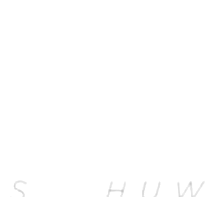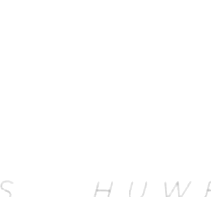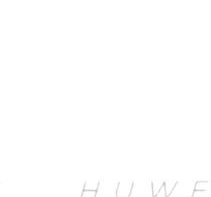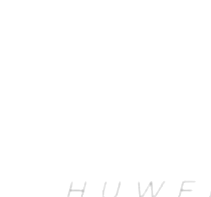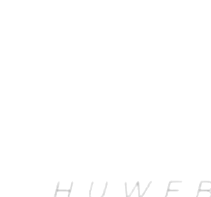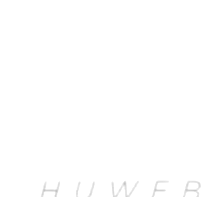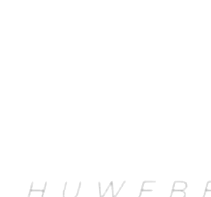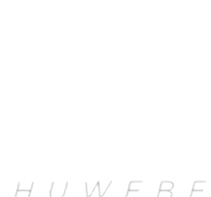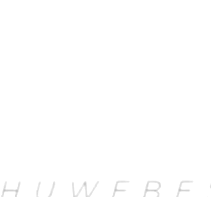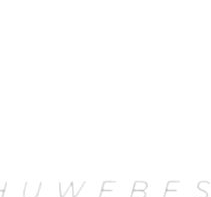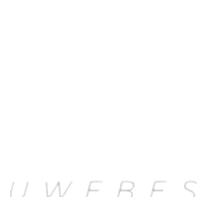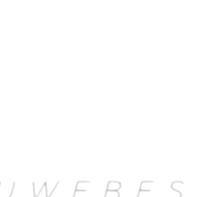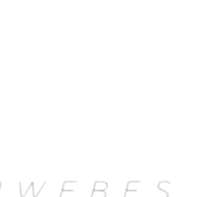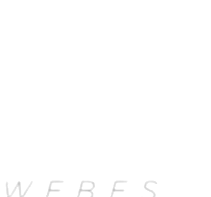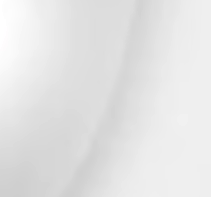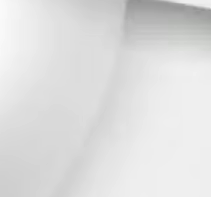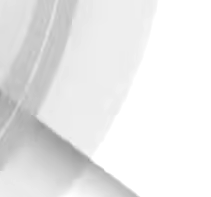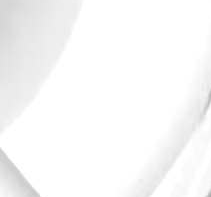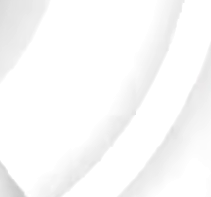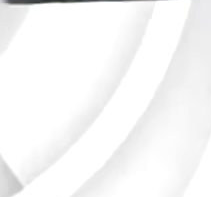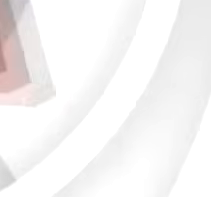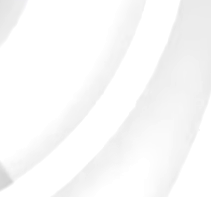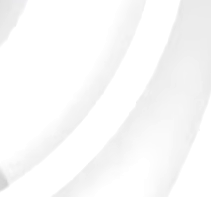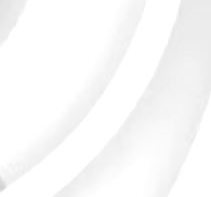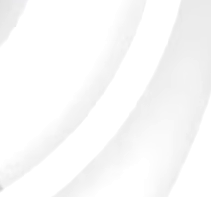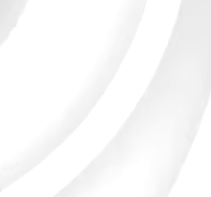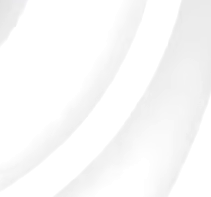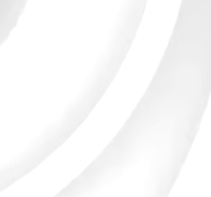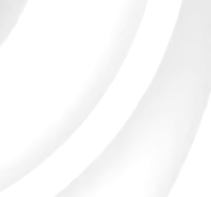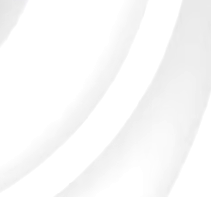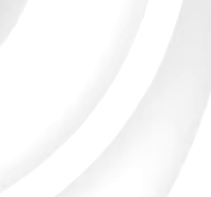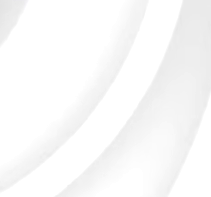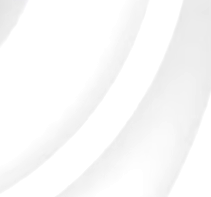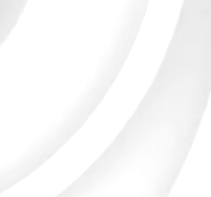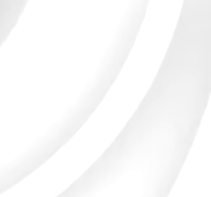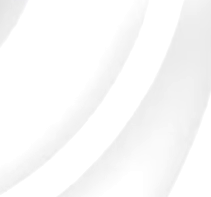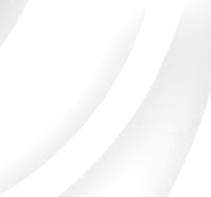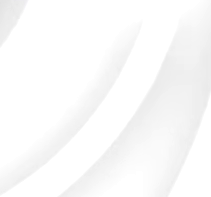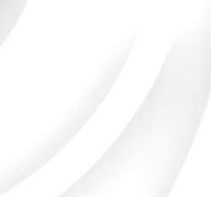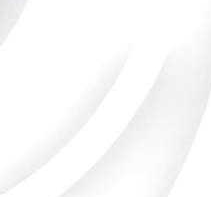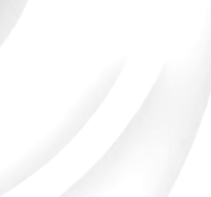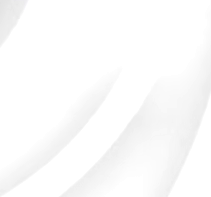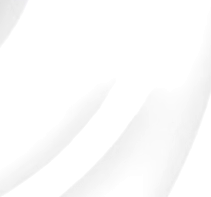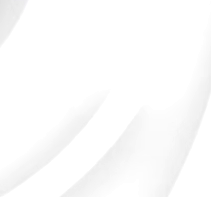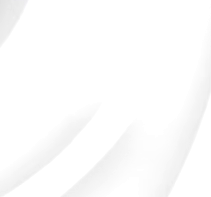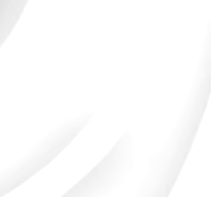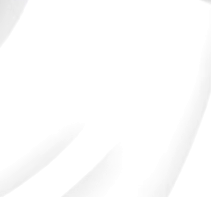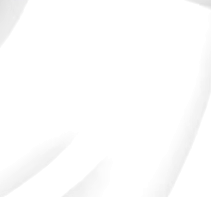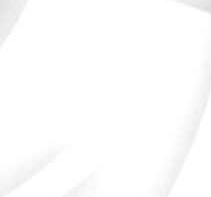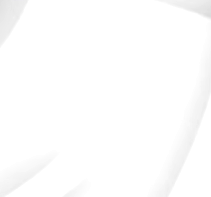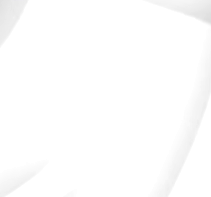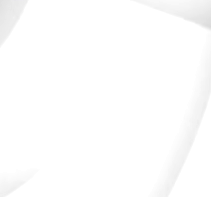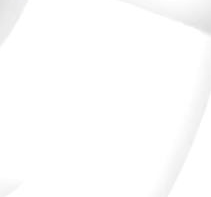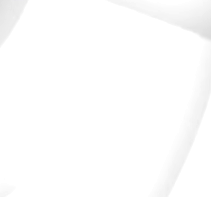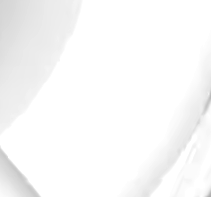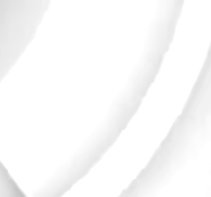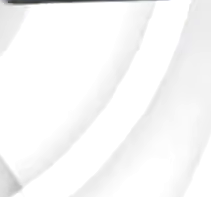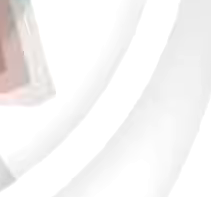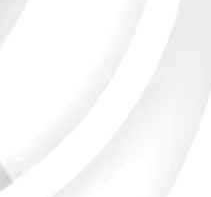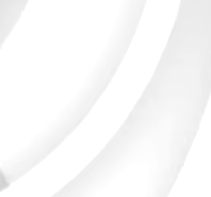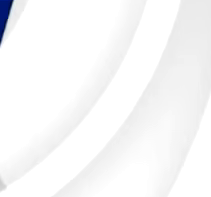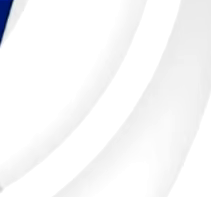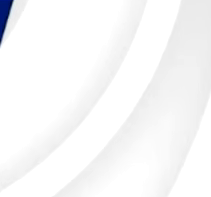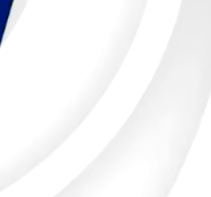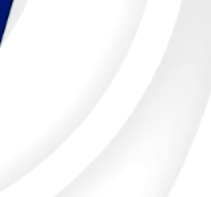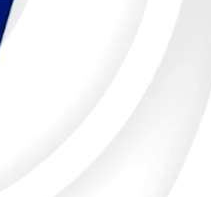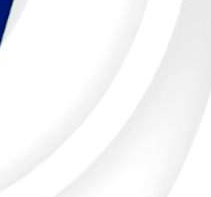Tuloy-tuloy po ang ating pagpapatrol sa bayan mula Lunes hanggang Biyernes sa TV Patrol. Alas 6:30 ng gabi